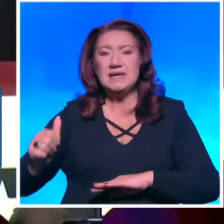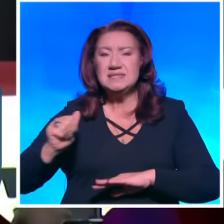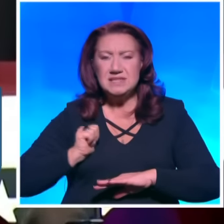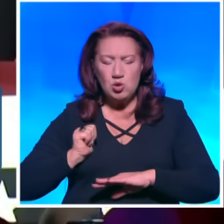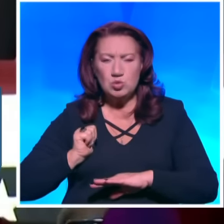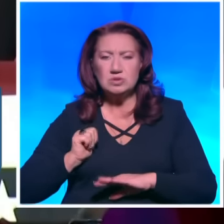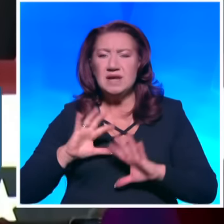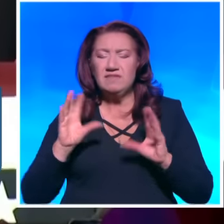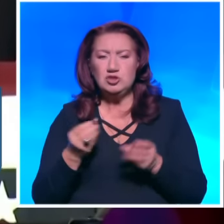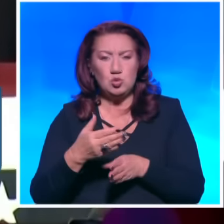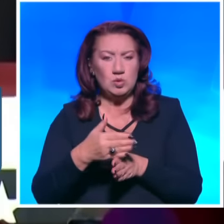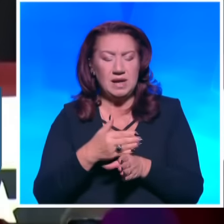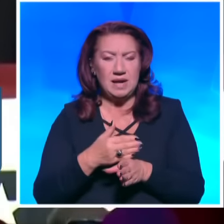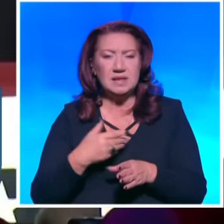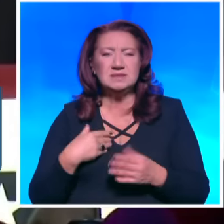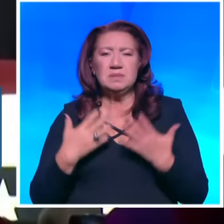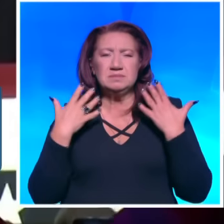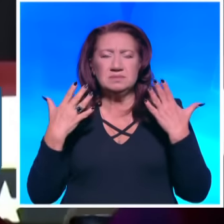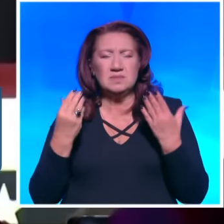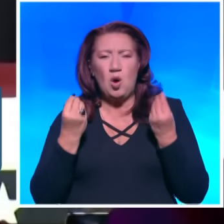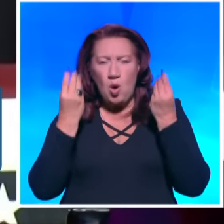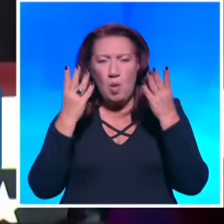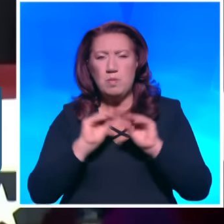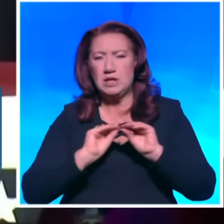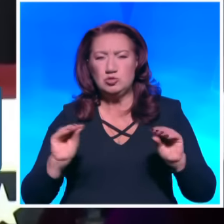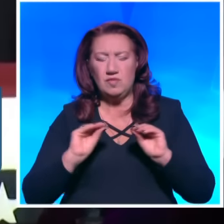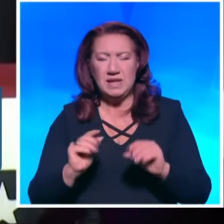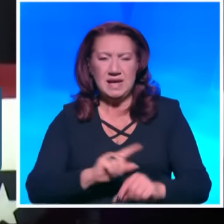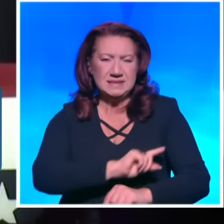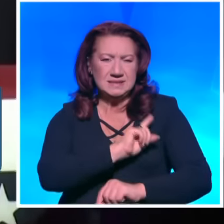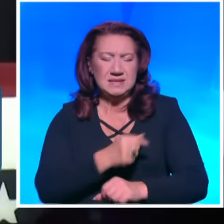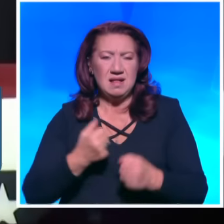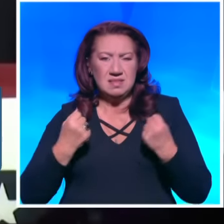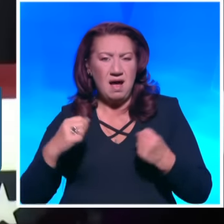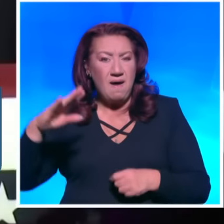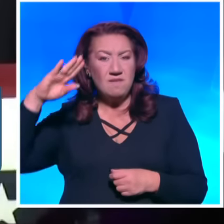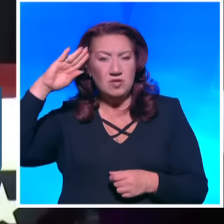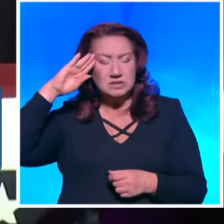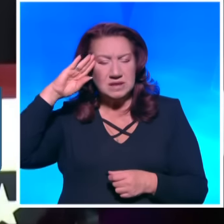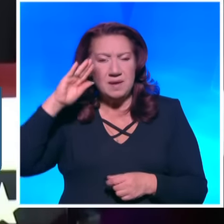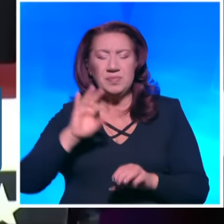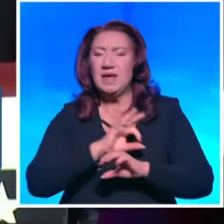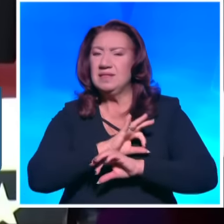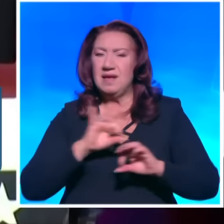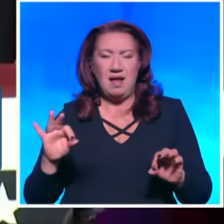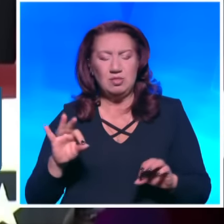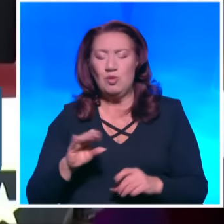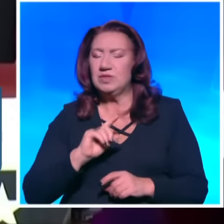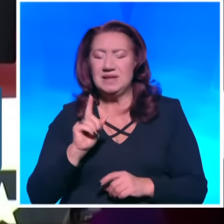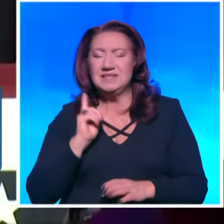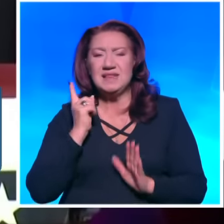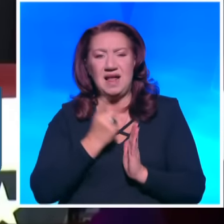добре. Искаме велико образование, силна и мощна войска. И в идеалния случай да не се налага да я